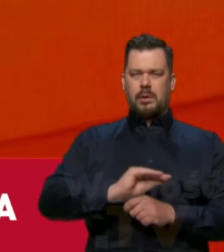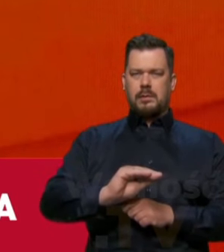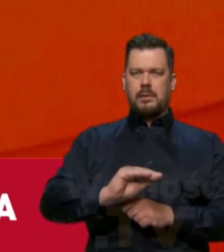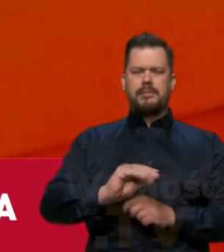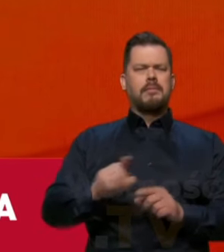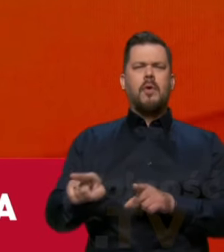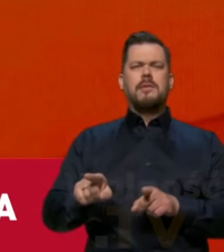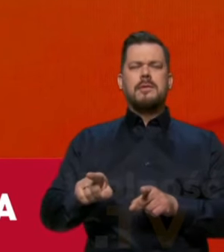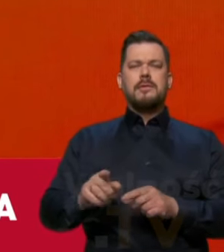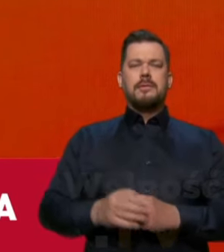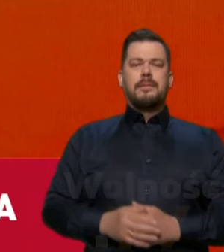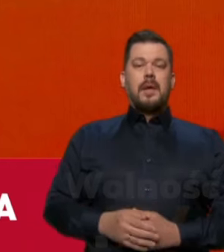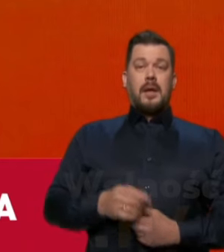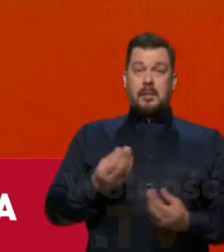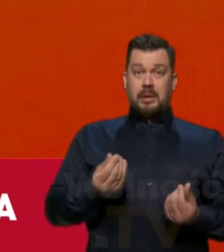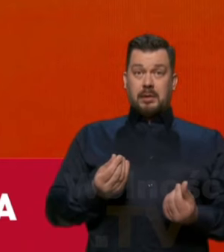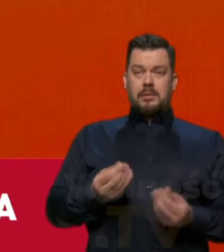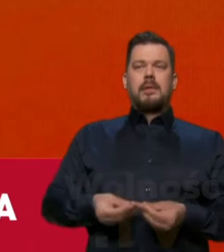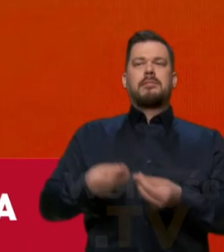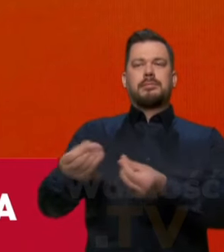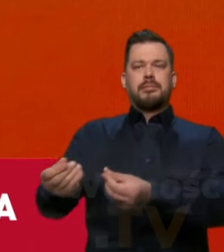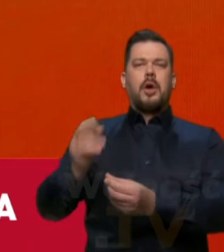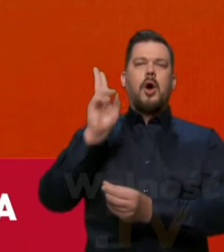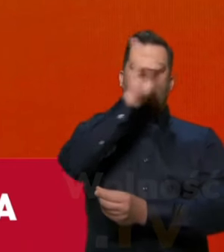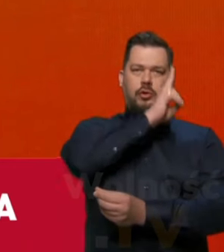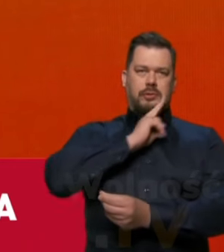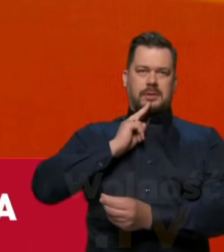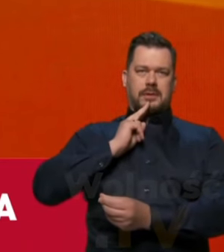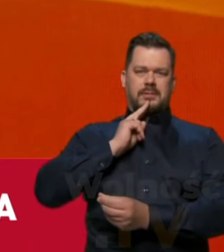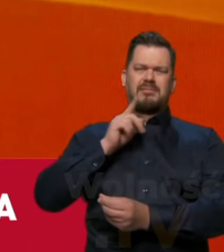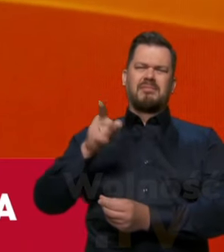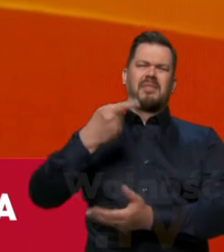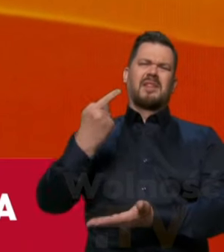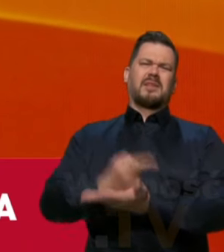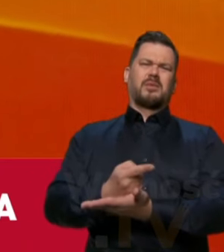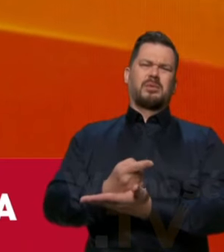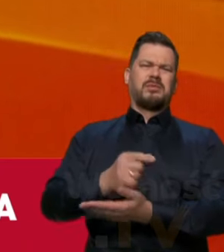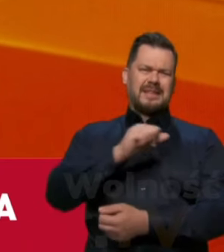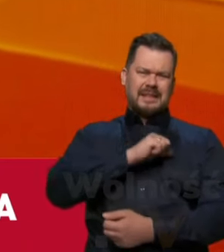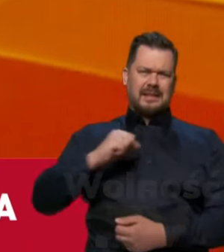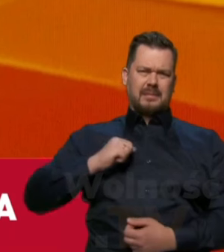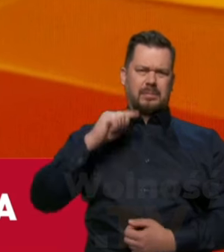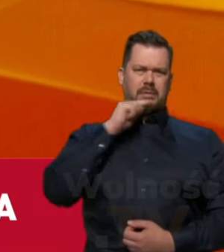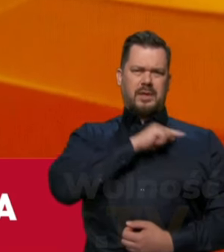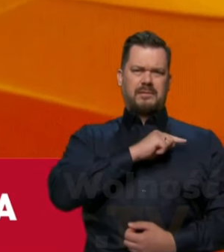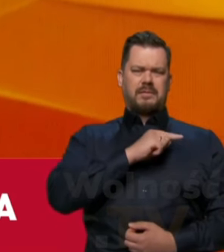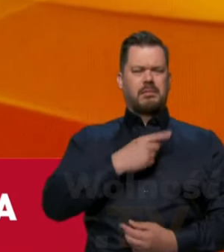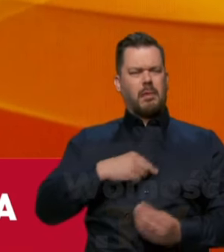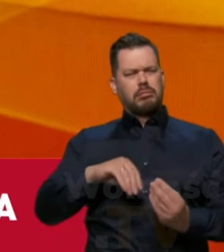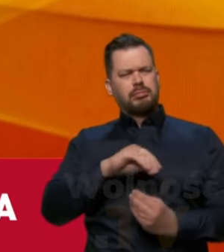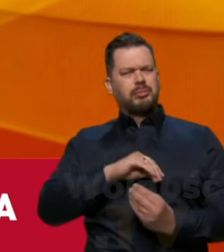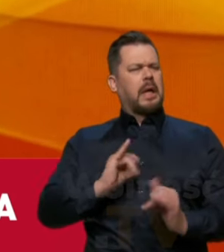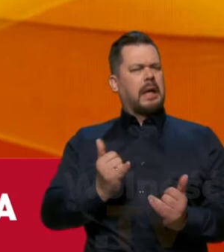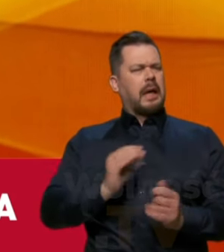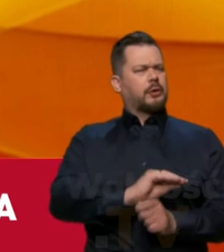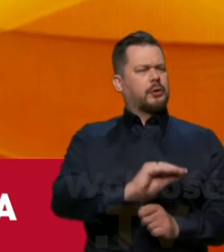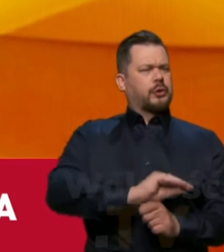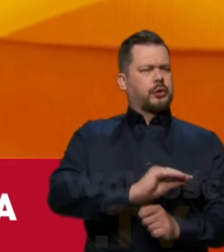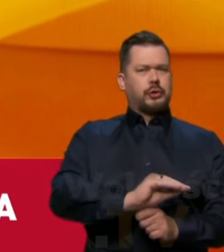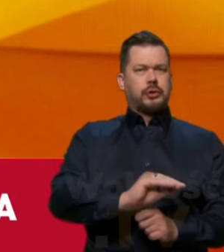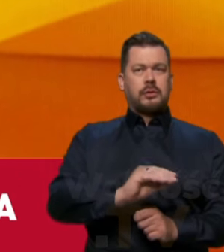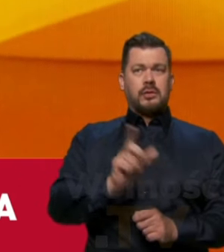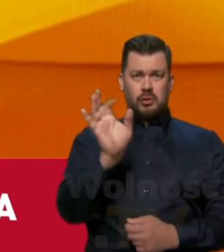jest pieniądze dla rodziców, bo rodzice sami potrafią najlepiej wykorzystać tą szansę,